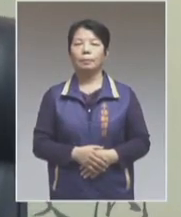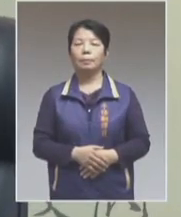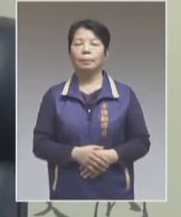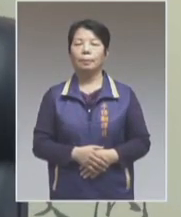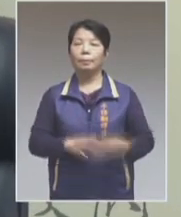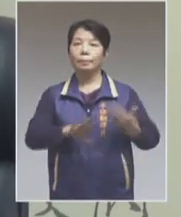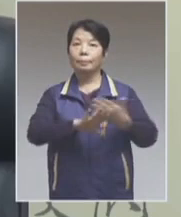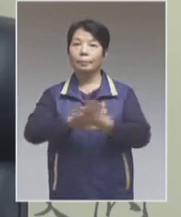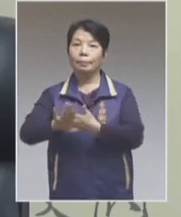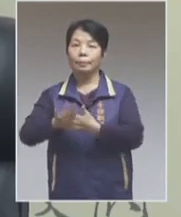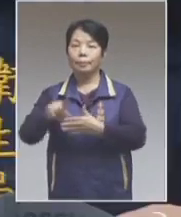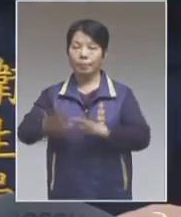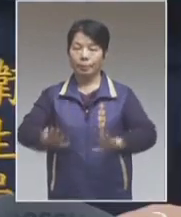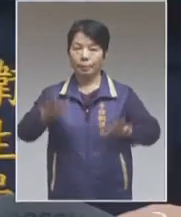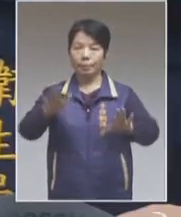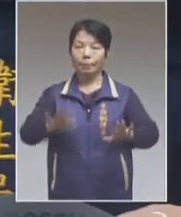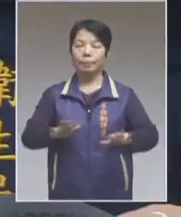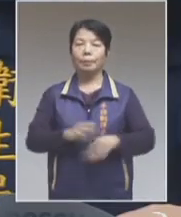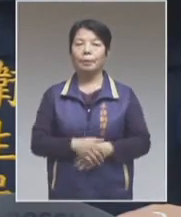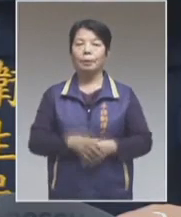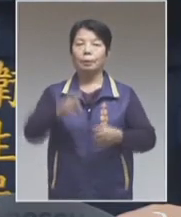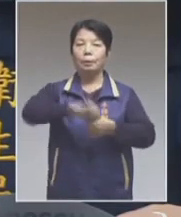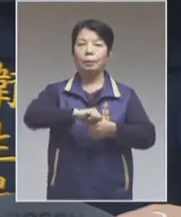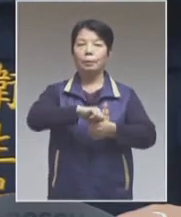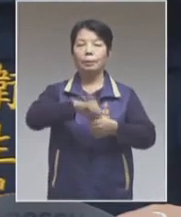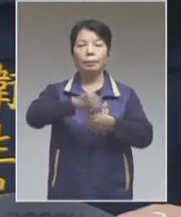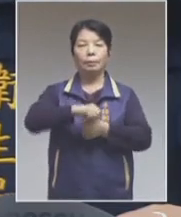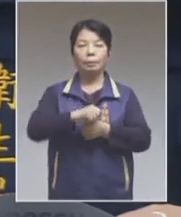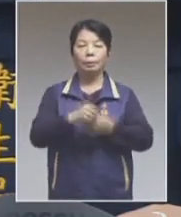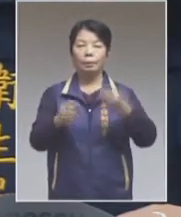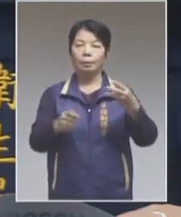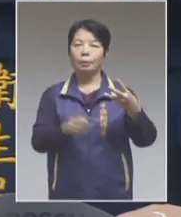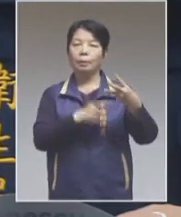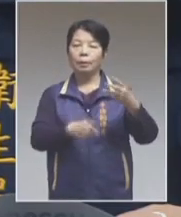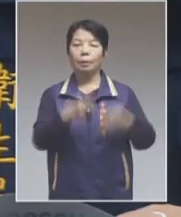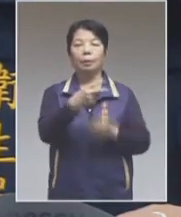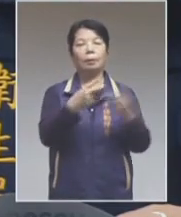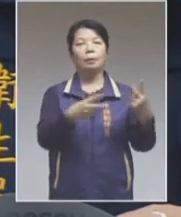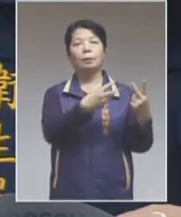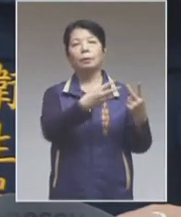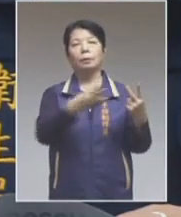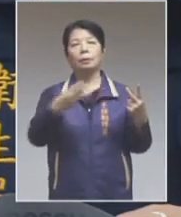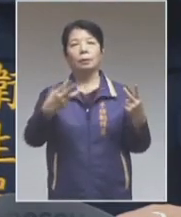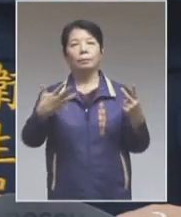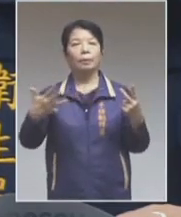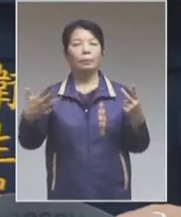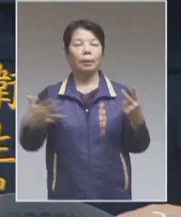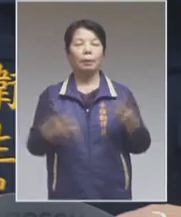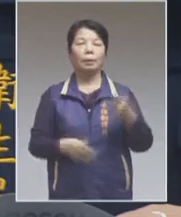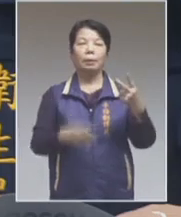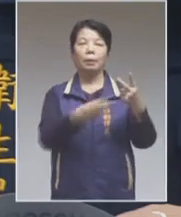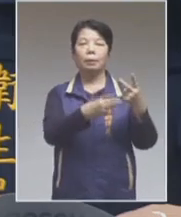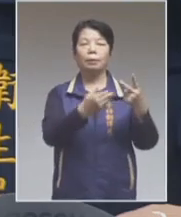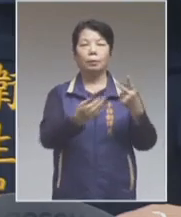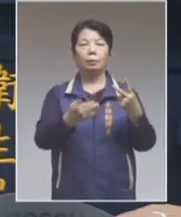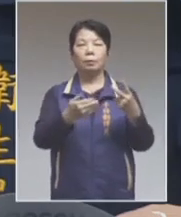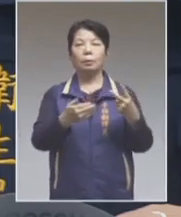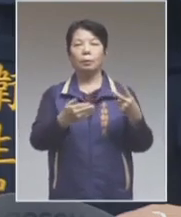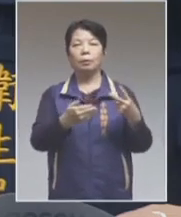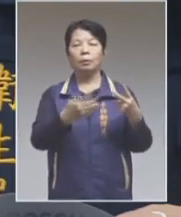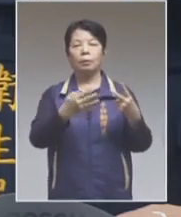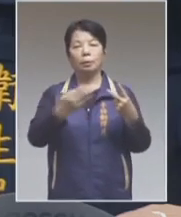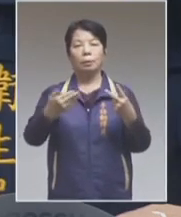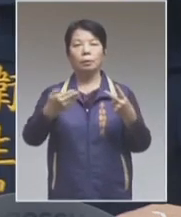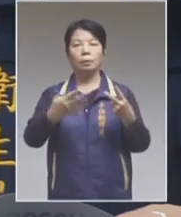另外在今天另外新增三位分别是23388以及23493以及23494三